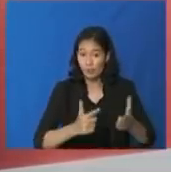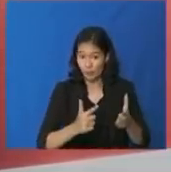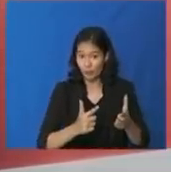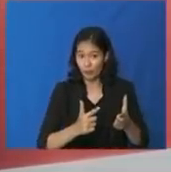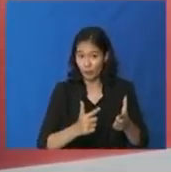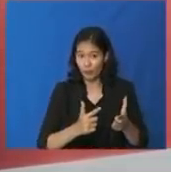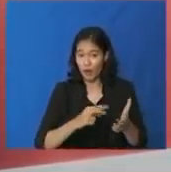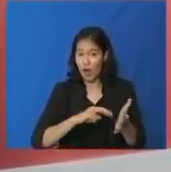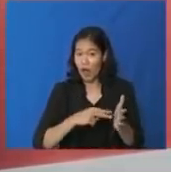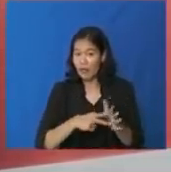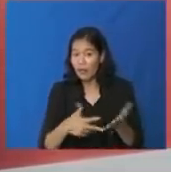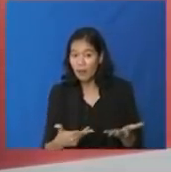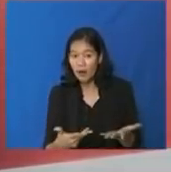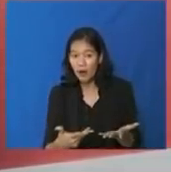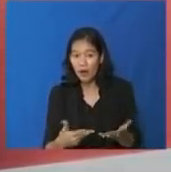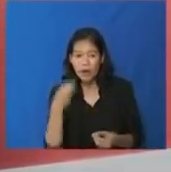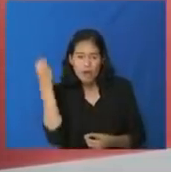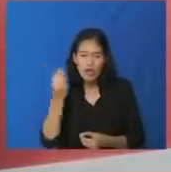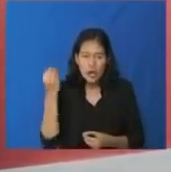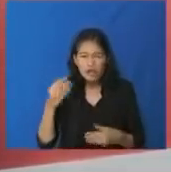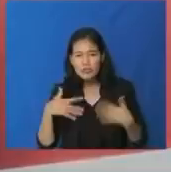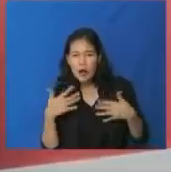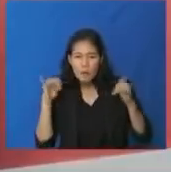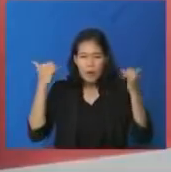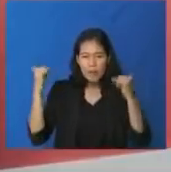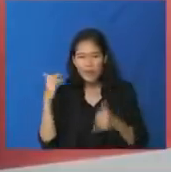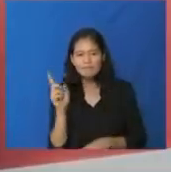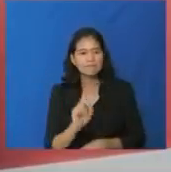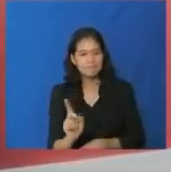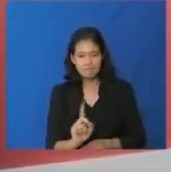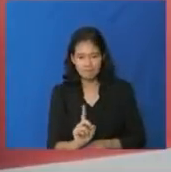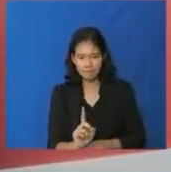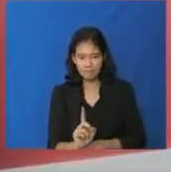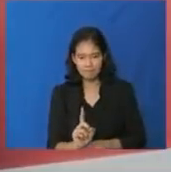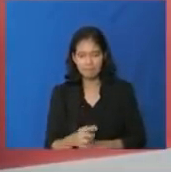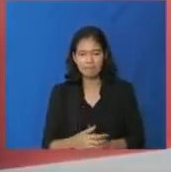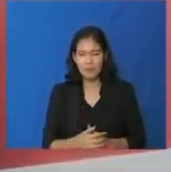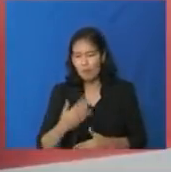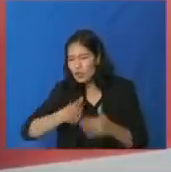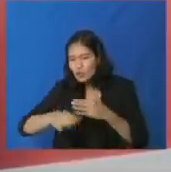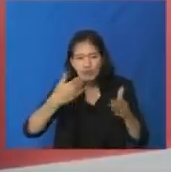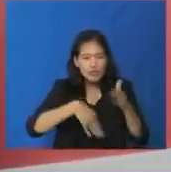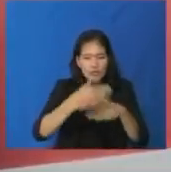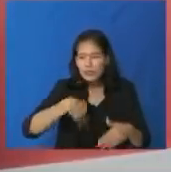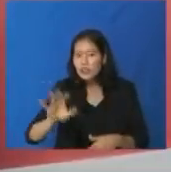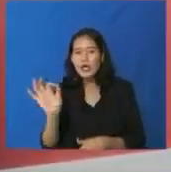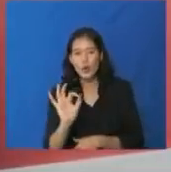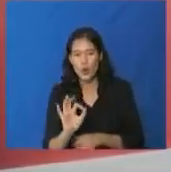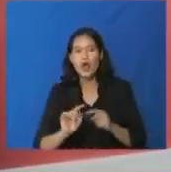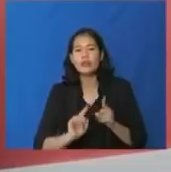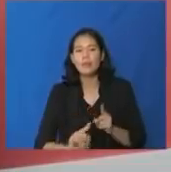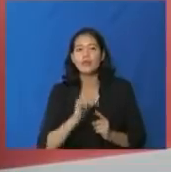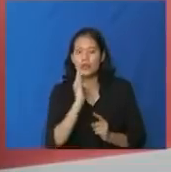sekolah itu bukan berarti libur ya bukan berarti dia golek kepada mana Tetapi dia